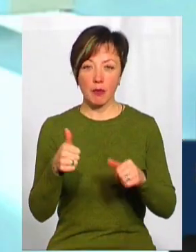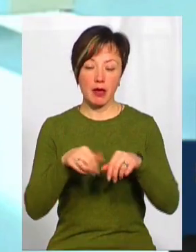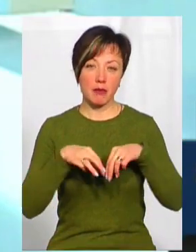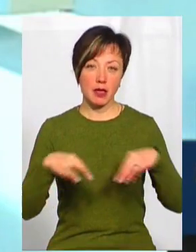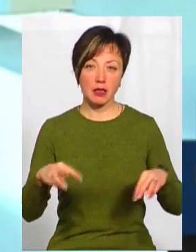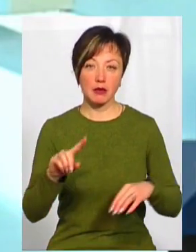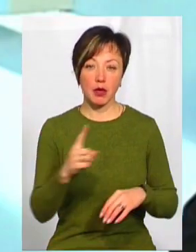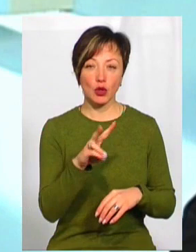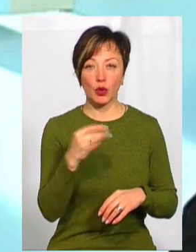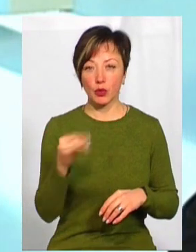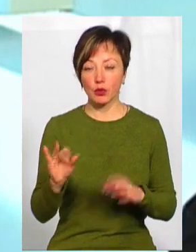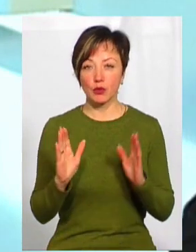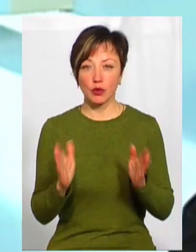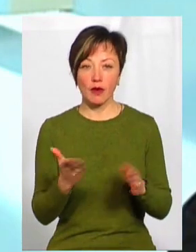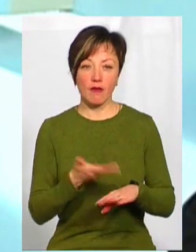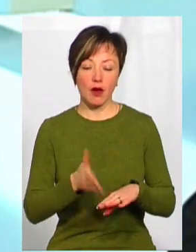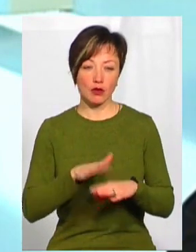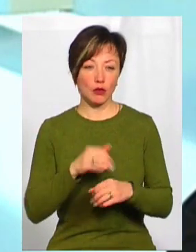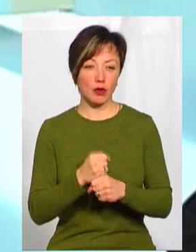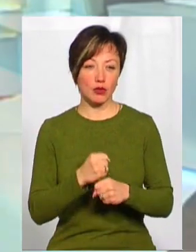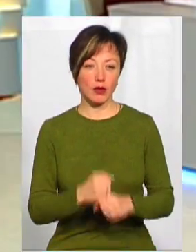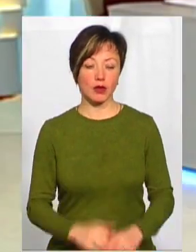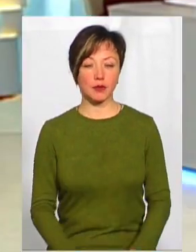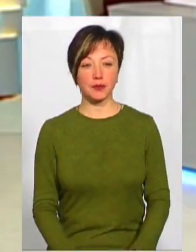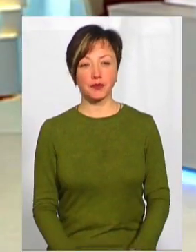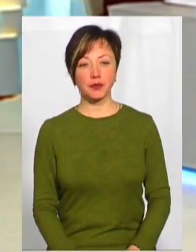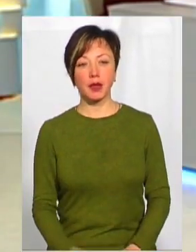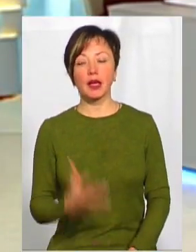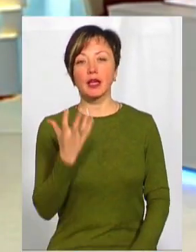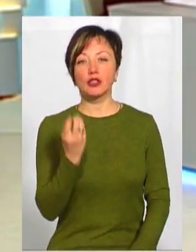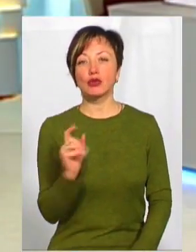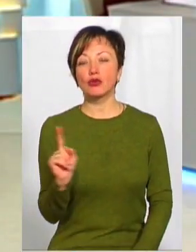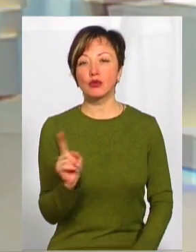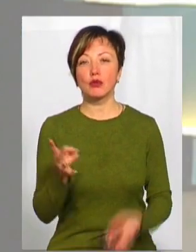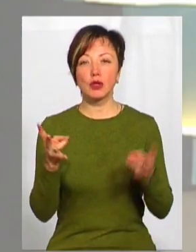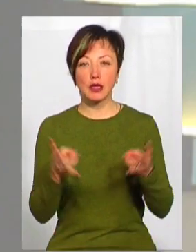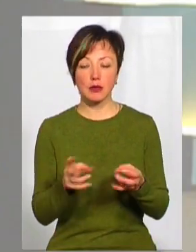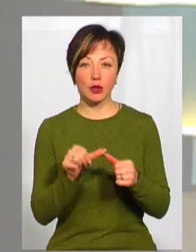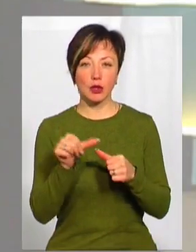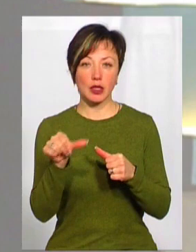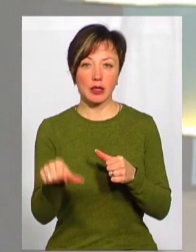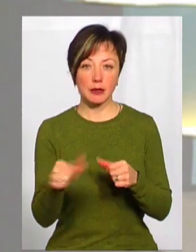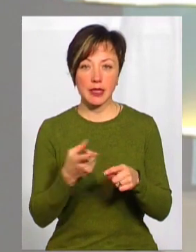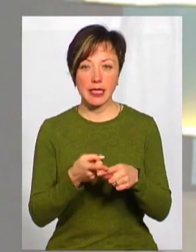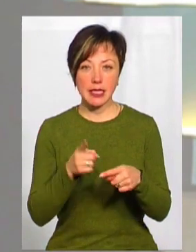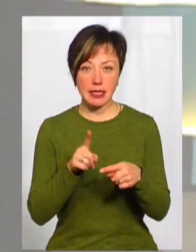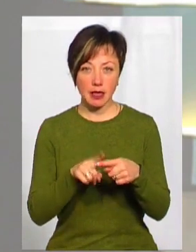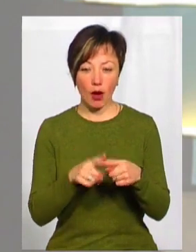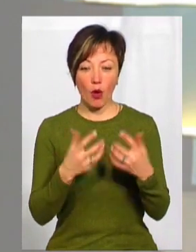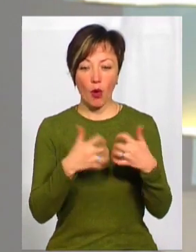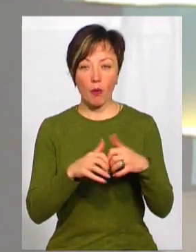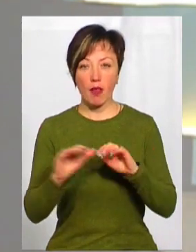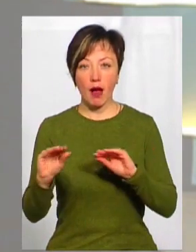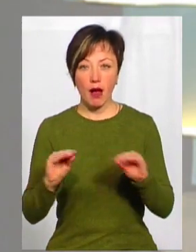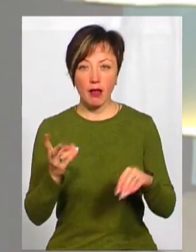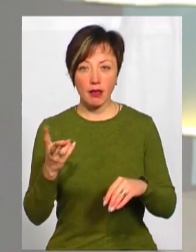з 1 лютого буде дуже важко працювати. А що ще треба, крім цих